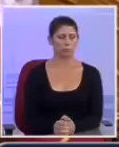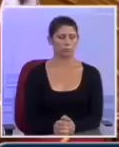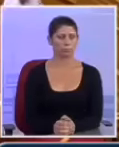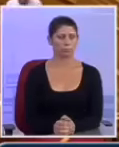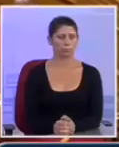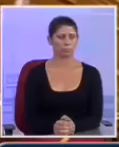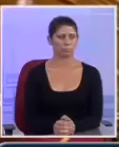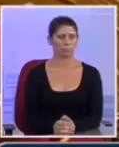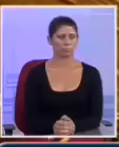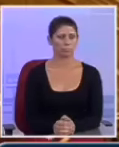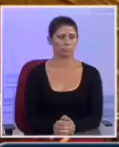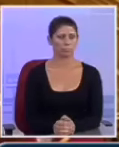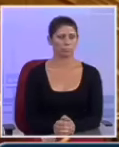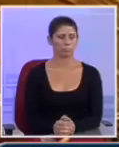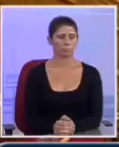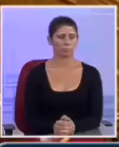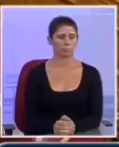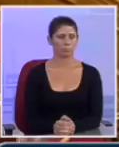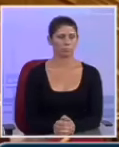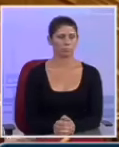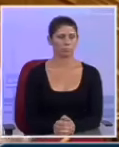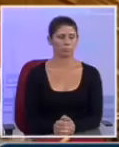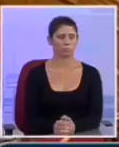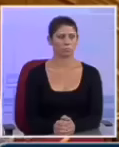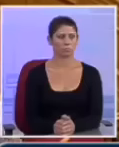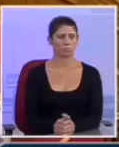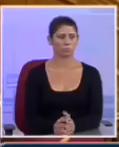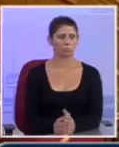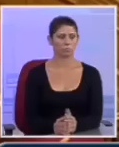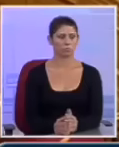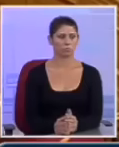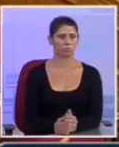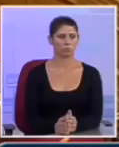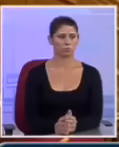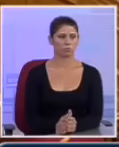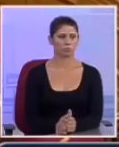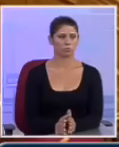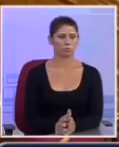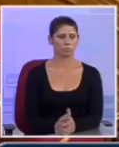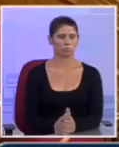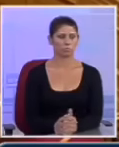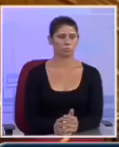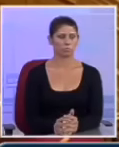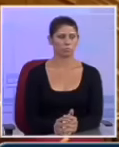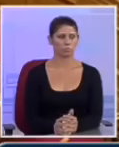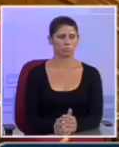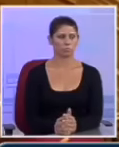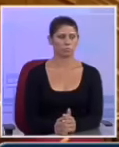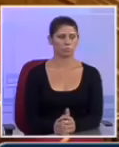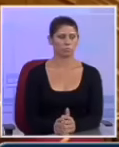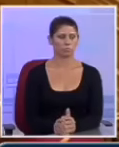Γιατί όλοι υπερβαίνουν κατά 2-3. Όχι. Είναι μαζί με αυτά που κλέψανε οι άλλοι. Τα έχουμε προσθέσει, να μην